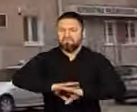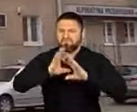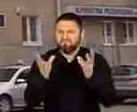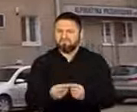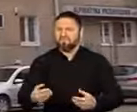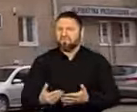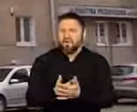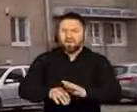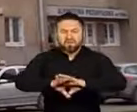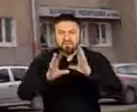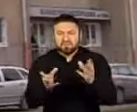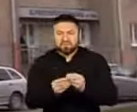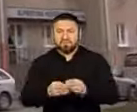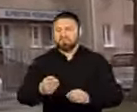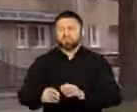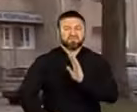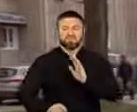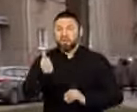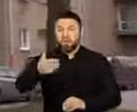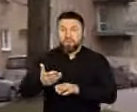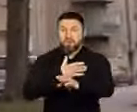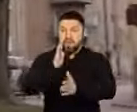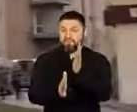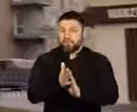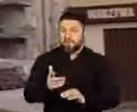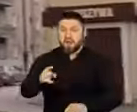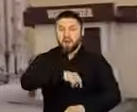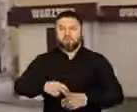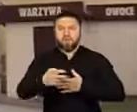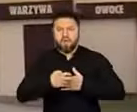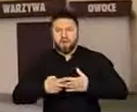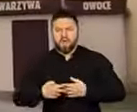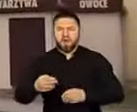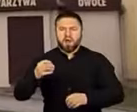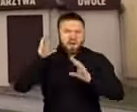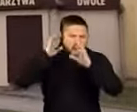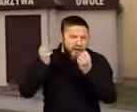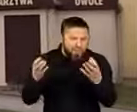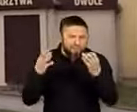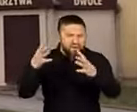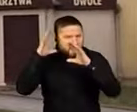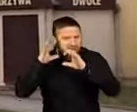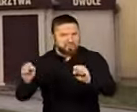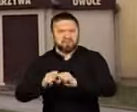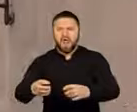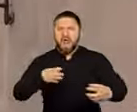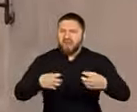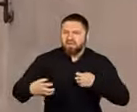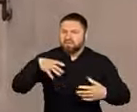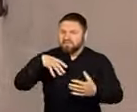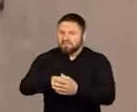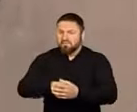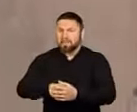kanalizację, rzadkość w przedwojennej Łodzi. Na osiedlu mieszkała inteligencja, lekarze, prawnicy, urzędnicy, ale także znani artyści,